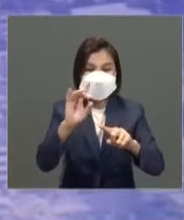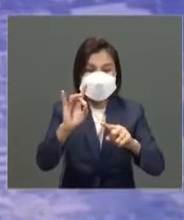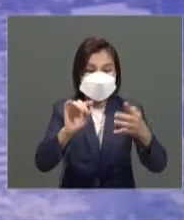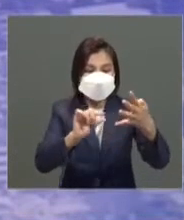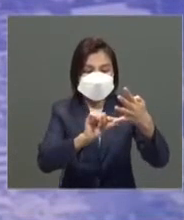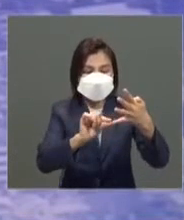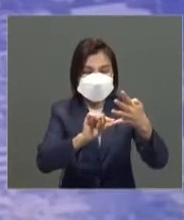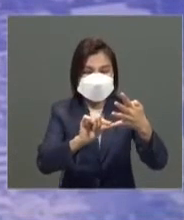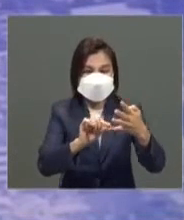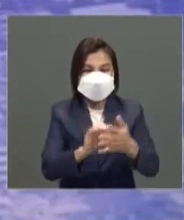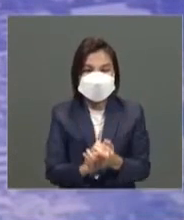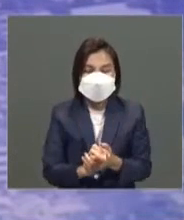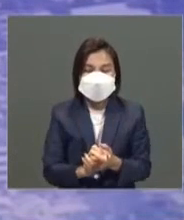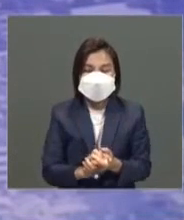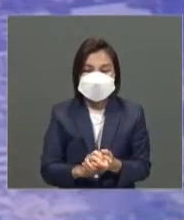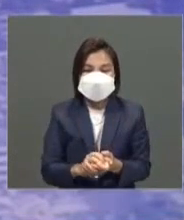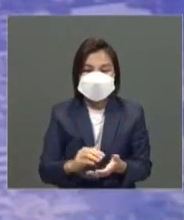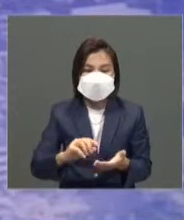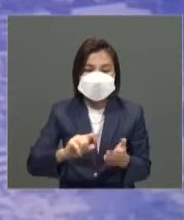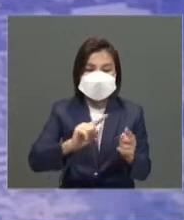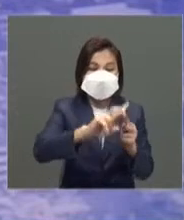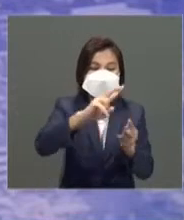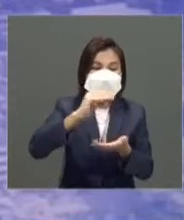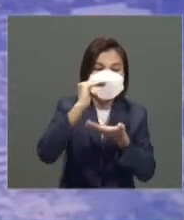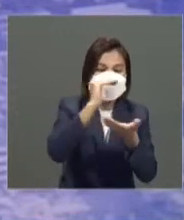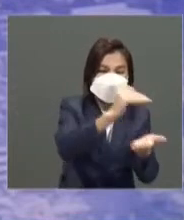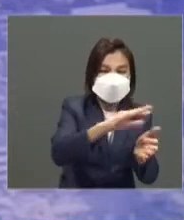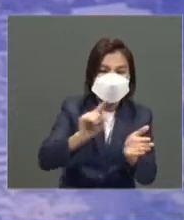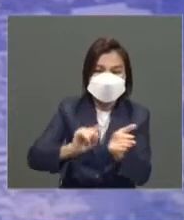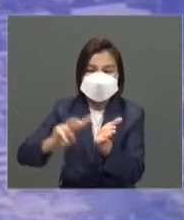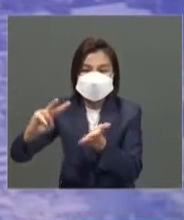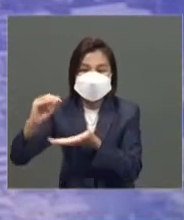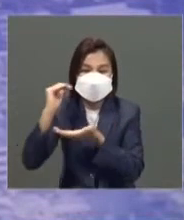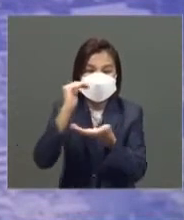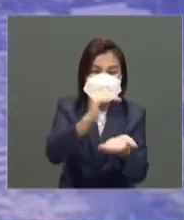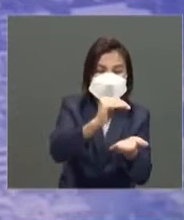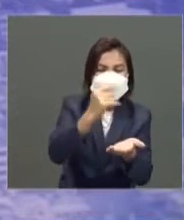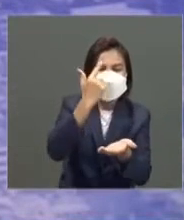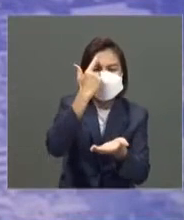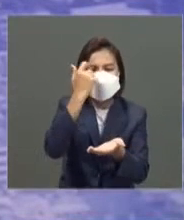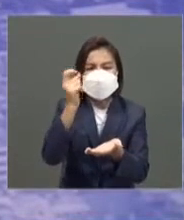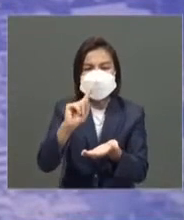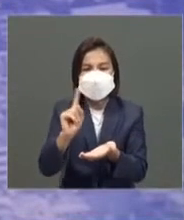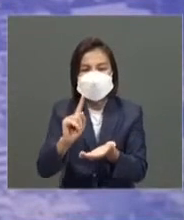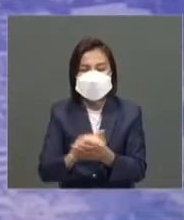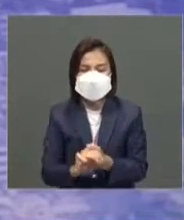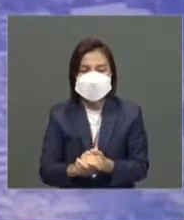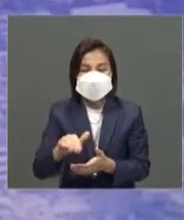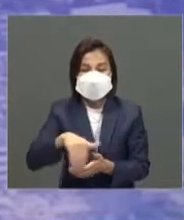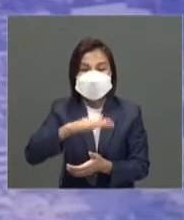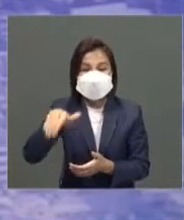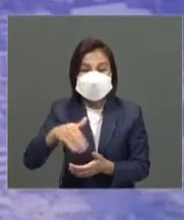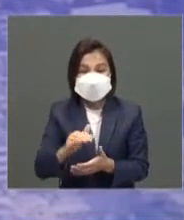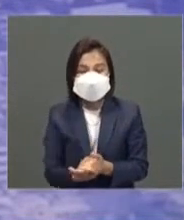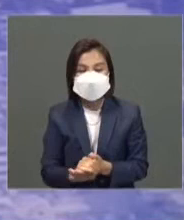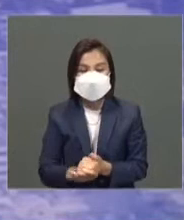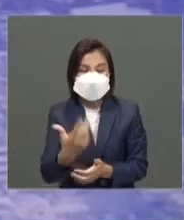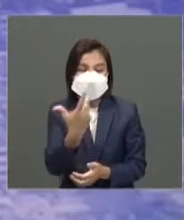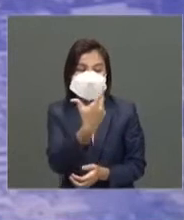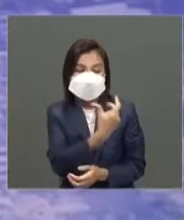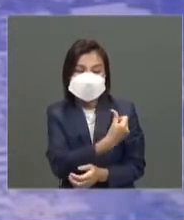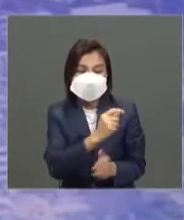ย่างนี้นะครับจะเป็นประโยชน์ในการบริหารจัดการครับเพราะว่าวัคซีนที่ส่งไปในกลุ่มเสี่ยงเหล่านี้เนี่ยเมื่อฉีดเข็มที่